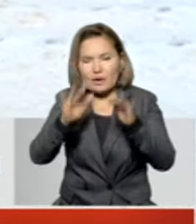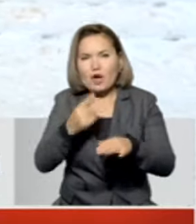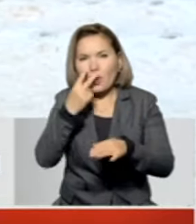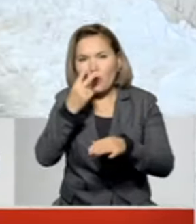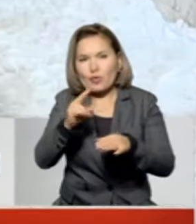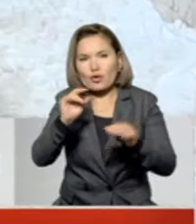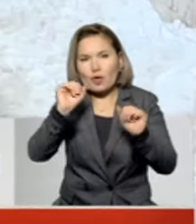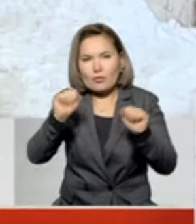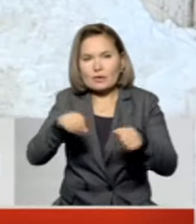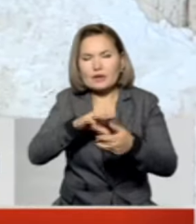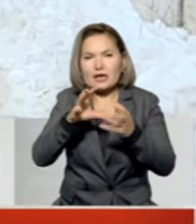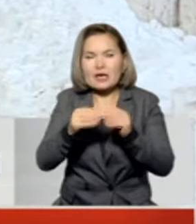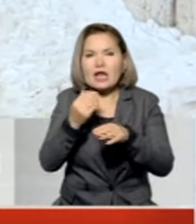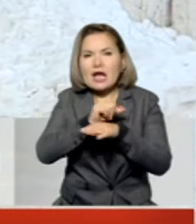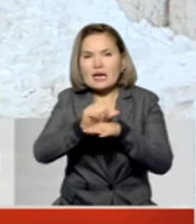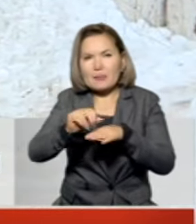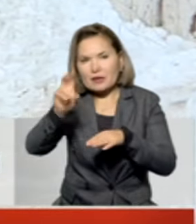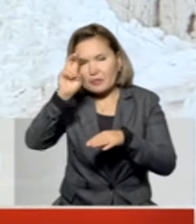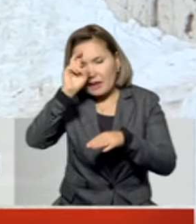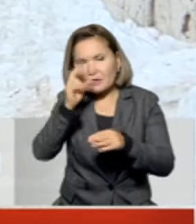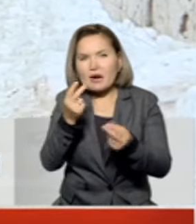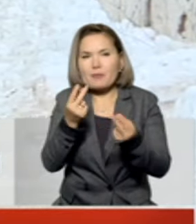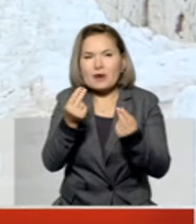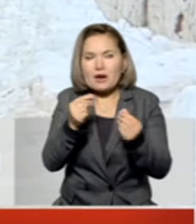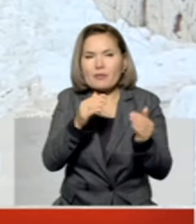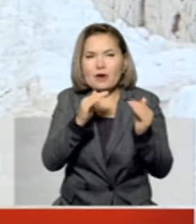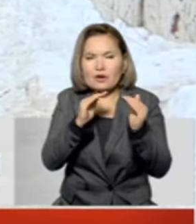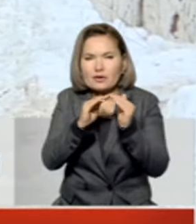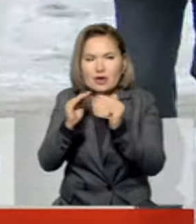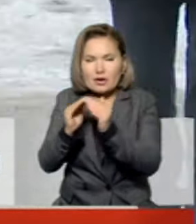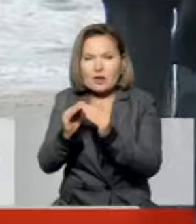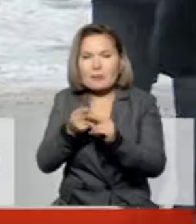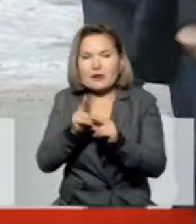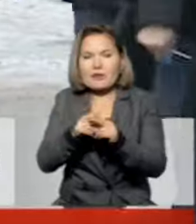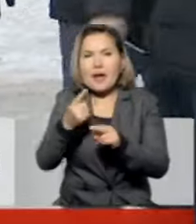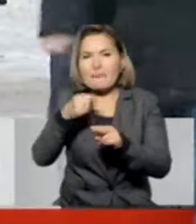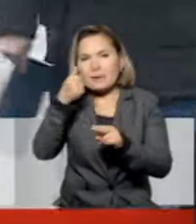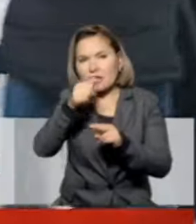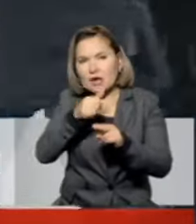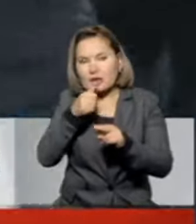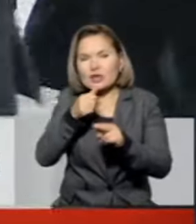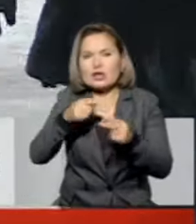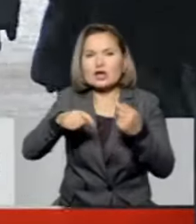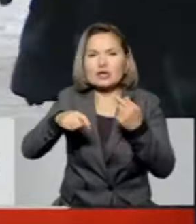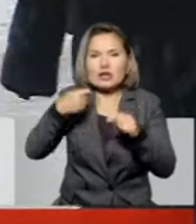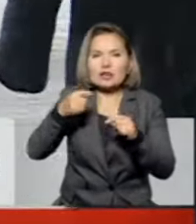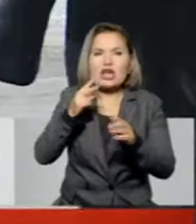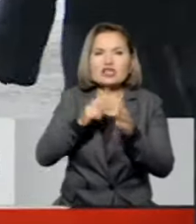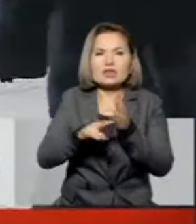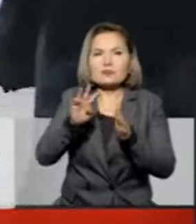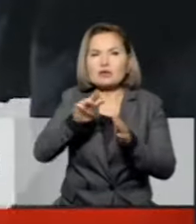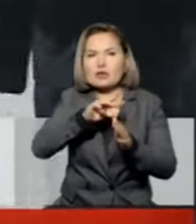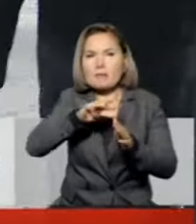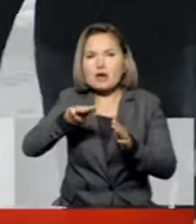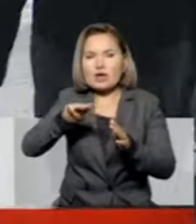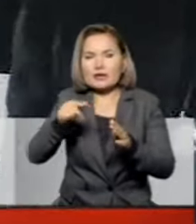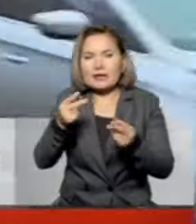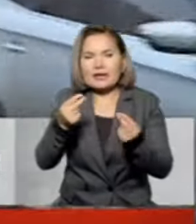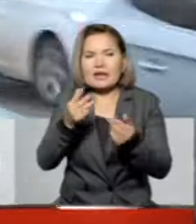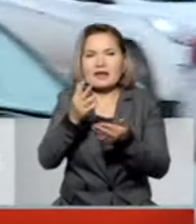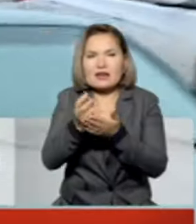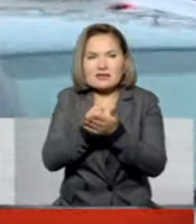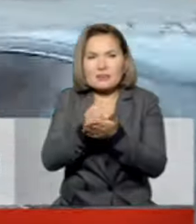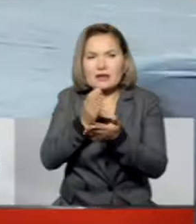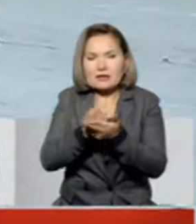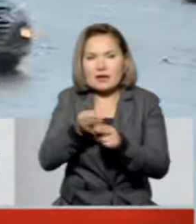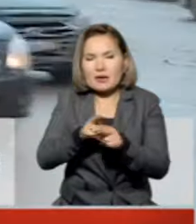көруге болады. Десе де, шет елде жылжымайтын мүлкі бар, бір жылдық шығыны 74 миллион теңгеден асатын және салық төлейтін